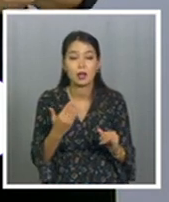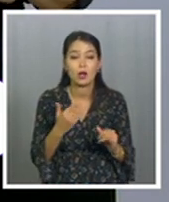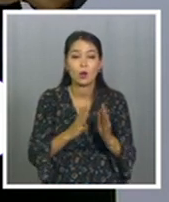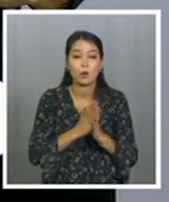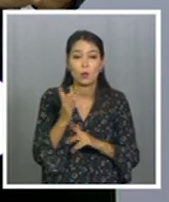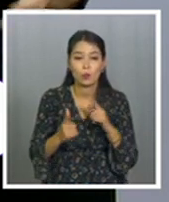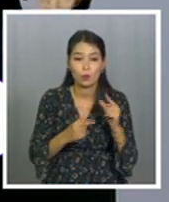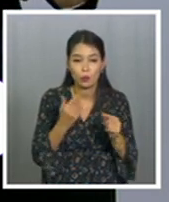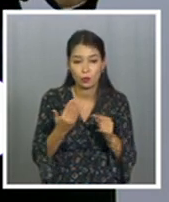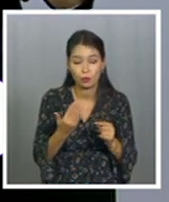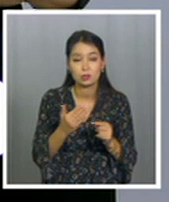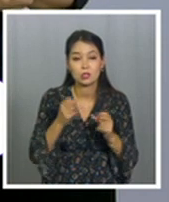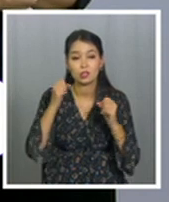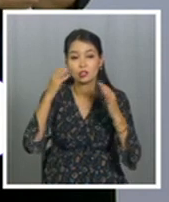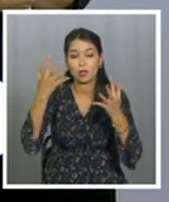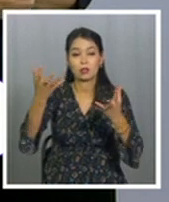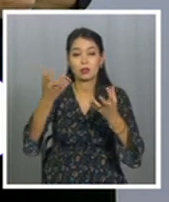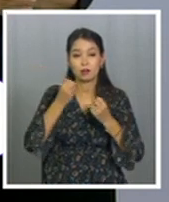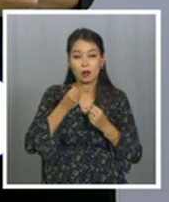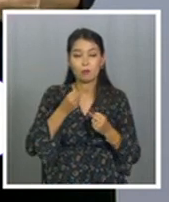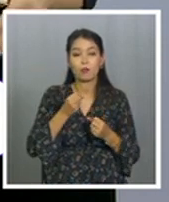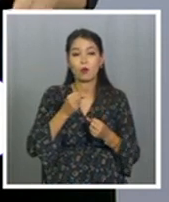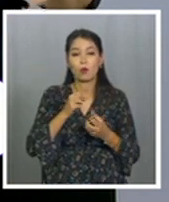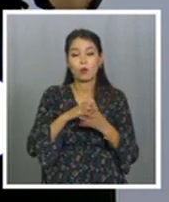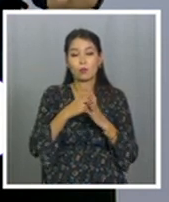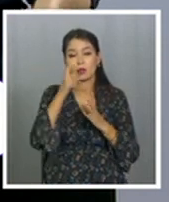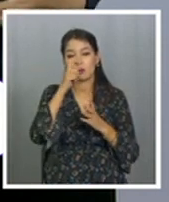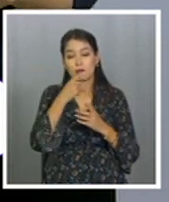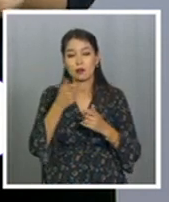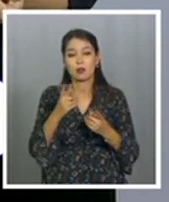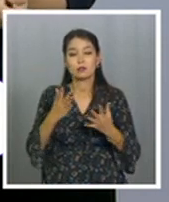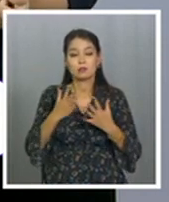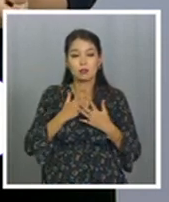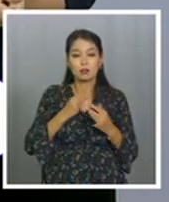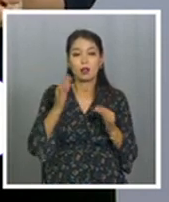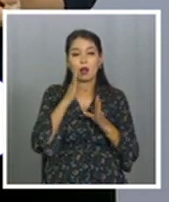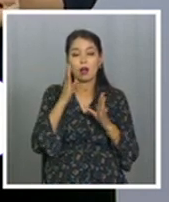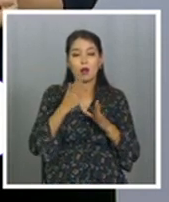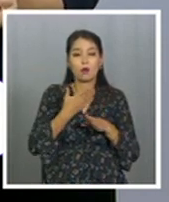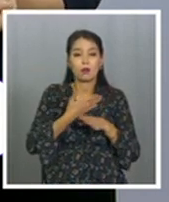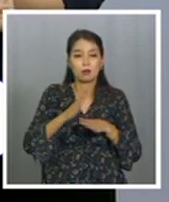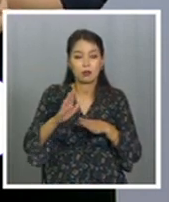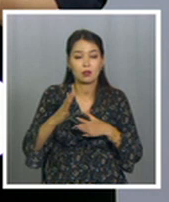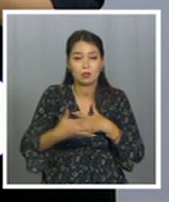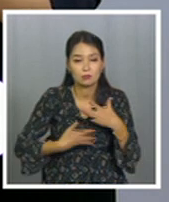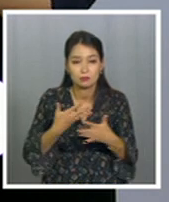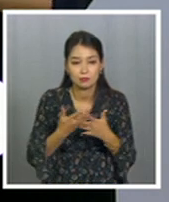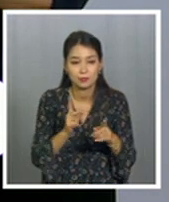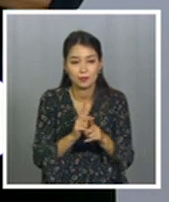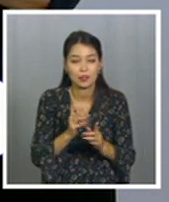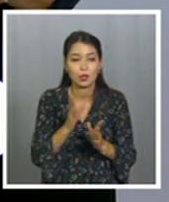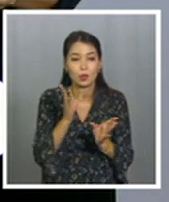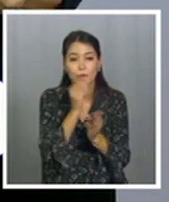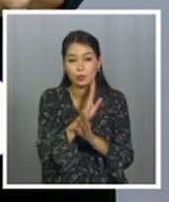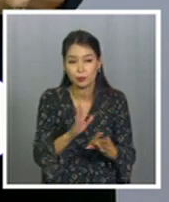жарықты қабылдай алмай, көмір қышқыл газын толық сіңіре алмай, ауаға оттегін бөліп шығара алмай қалады. Сондықтан бұл